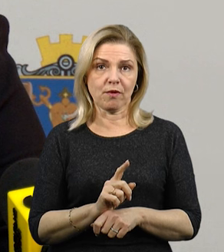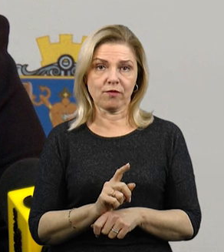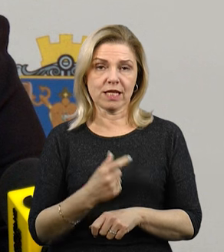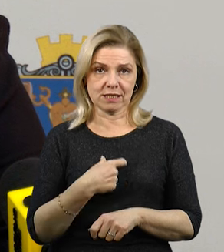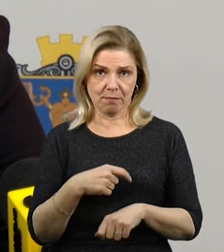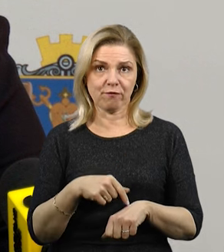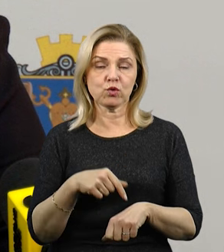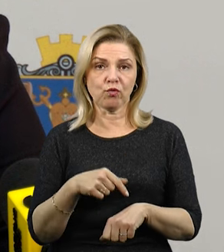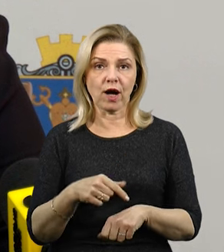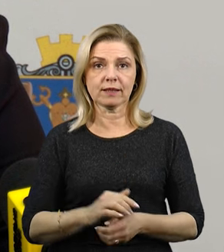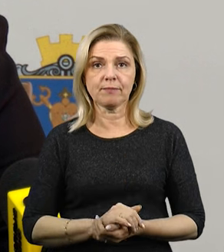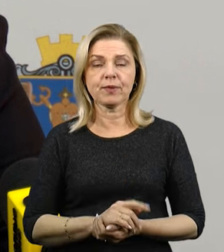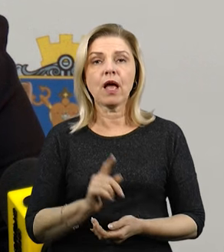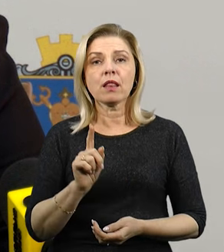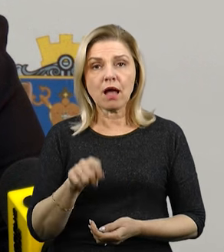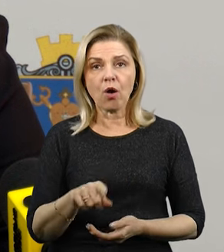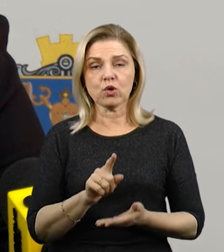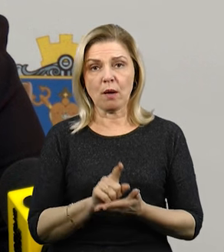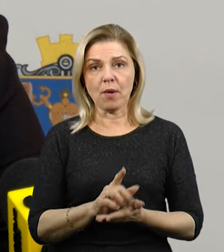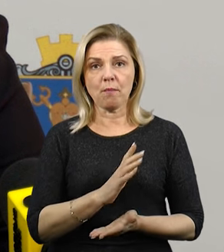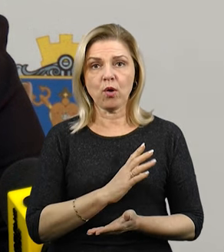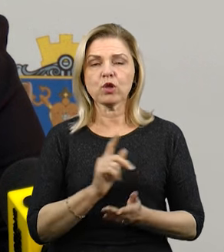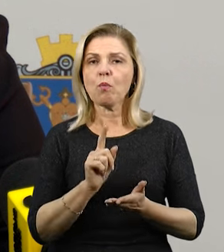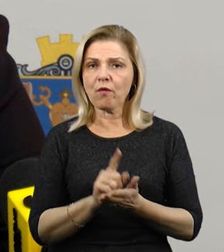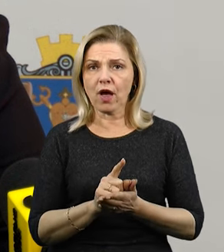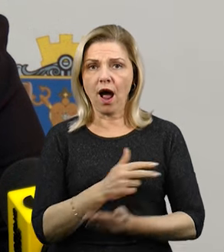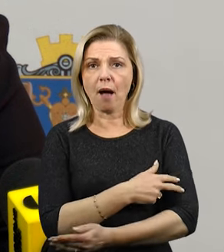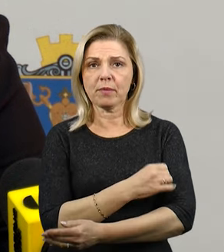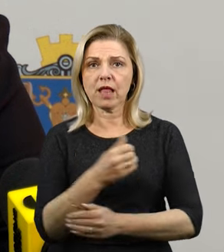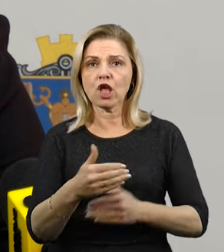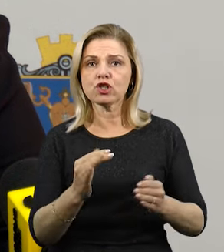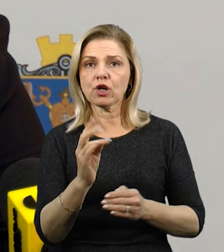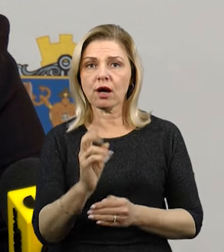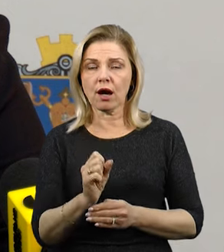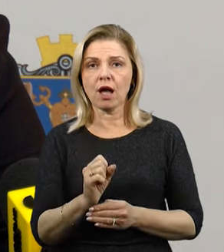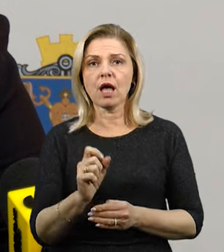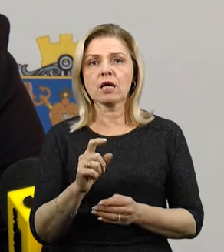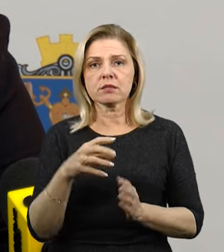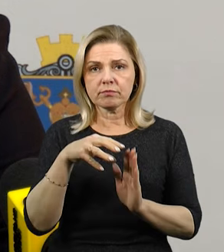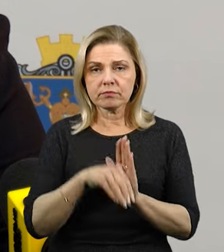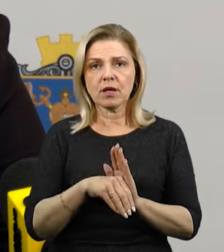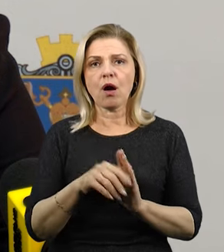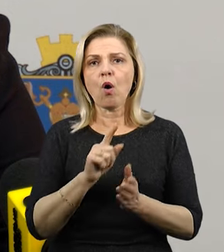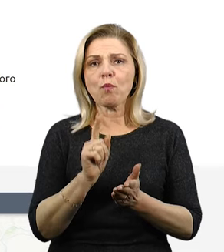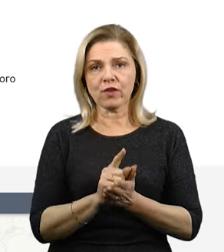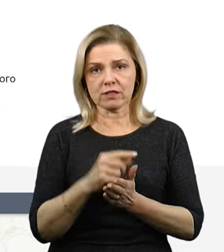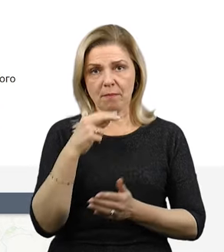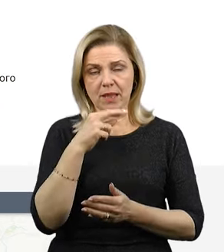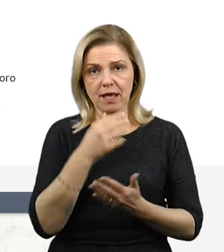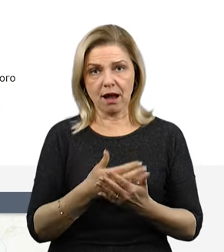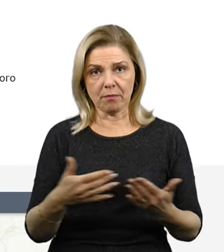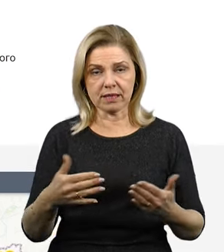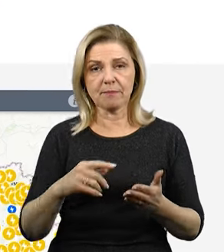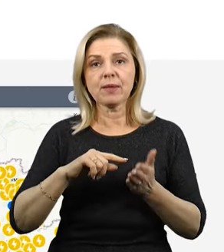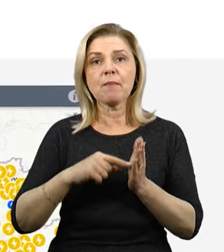себе відчувати також це має бути обов'язково аптечка з кількістю таких основних медикаментів місця